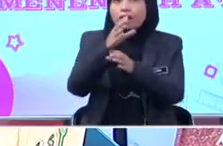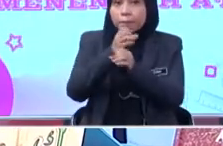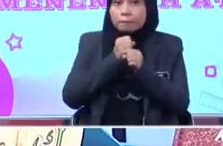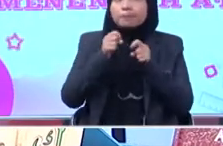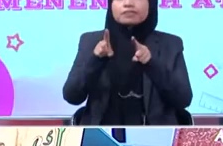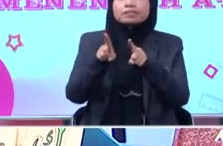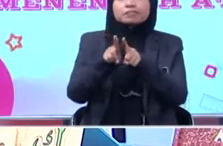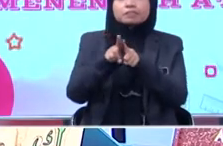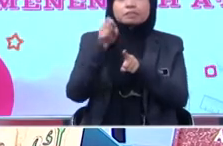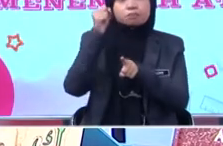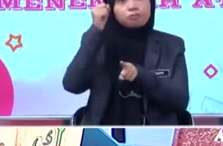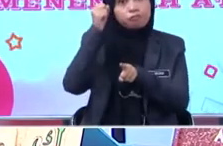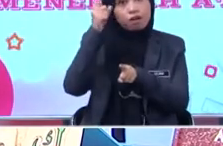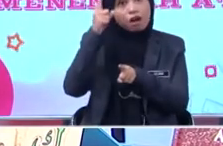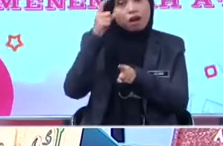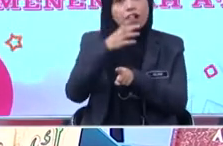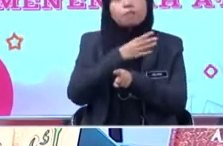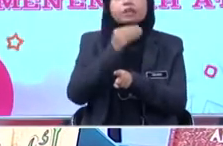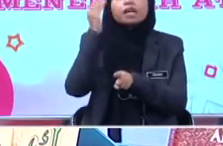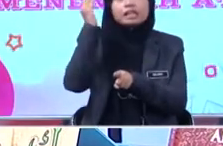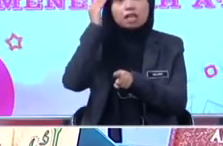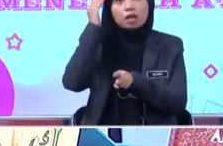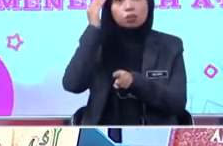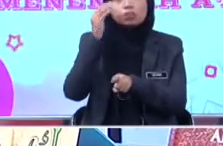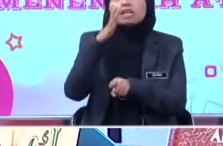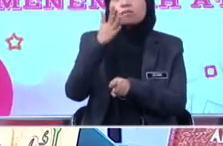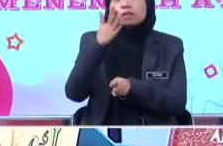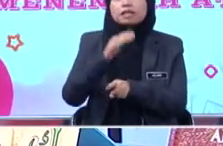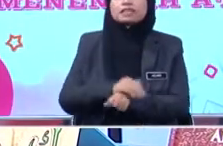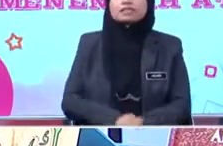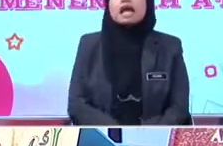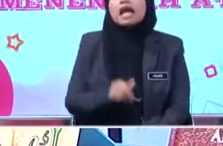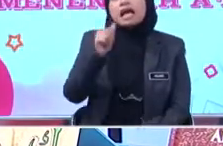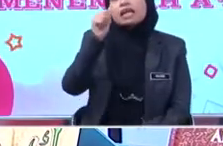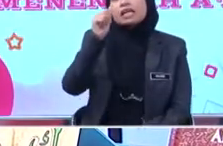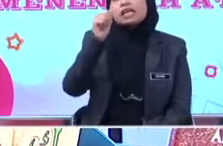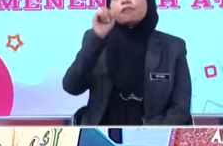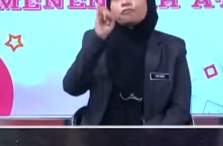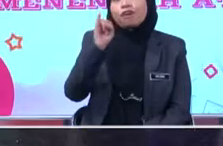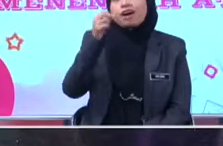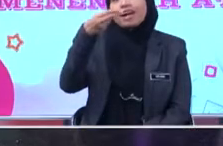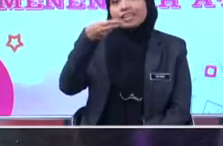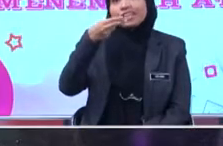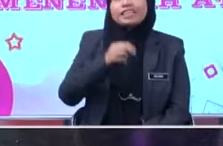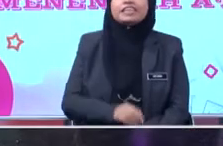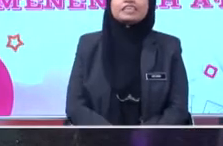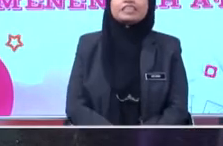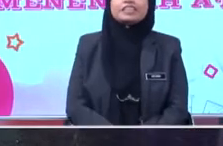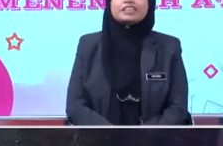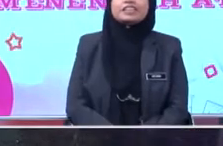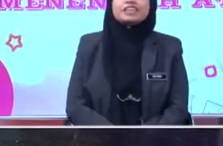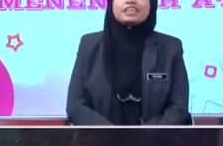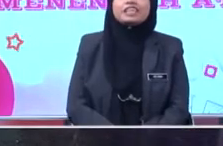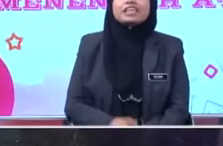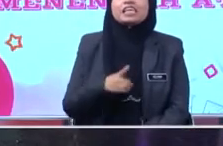memahami dan mengetahui 15 huruf ini baik yang seterusnya Ustad silakan to sign afrogie reward mode